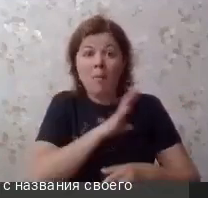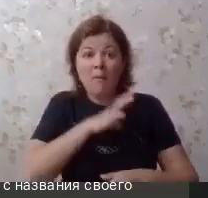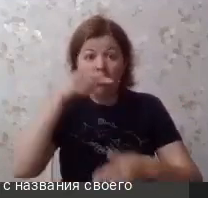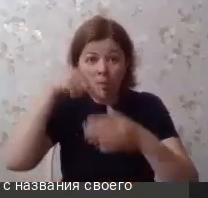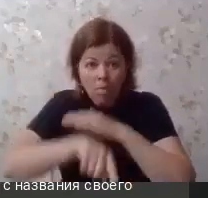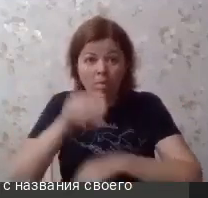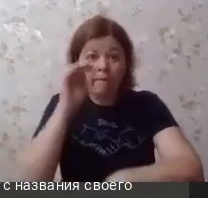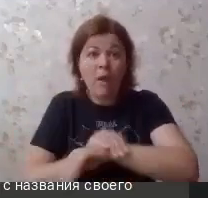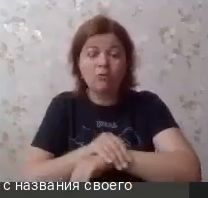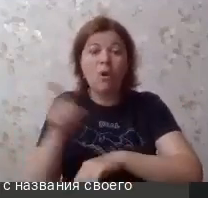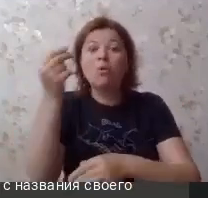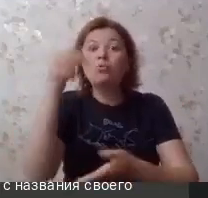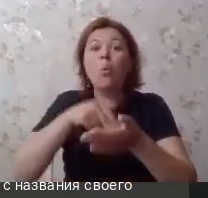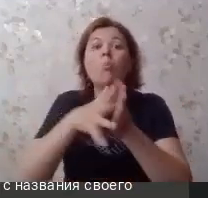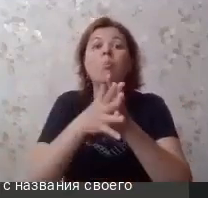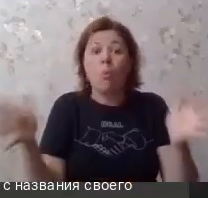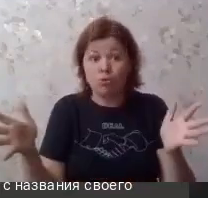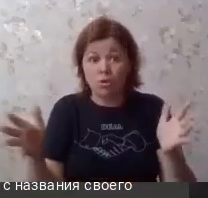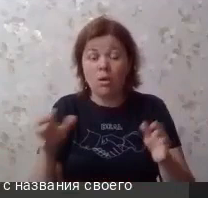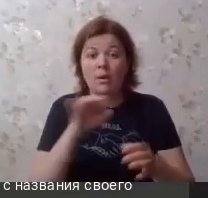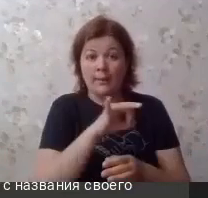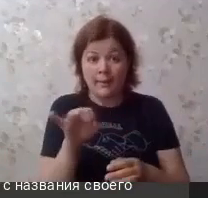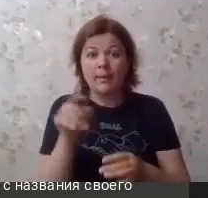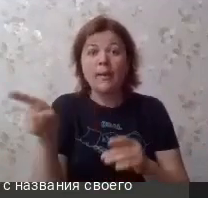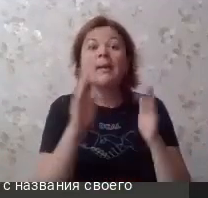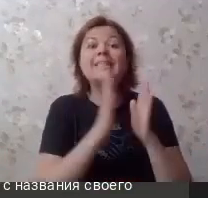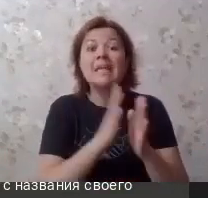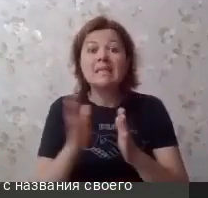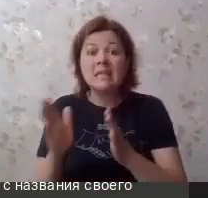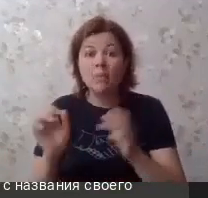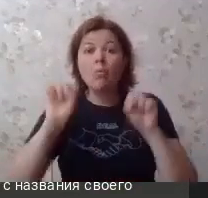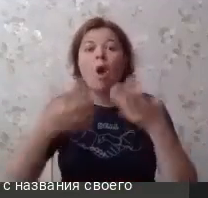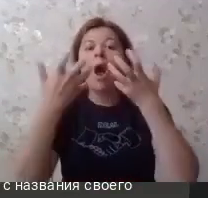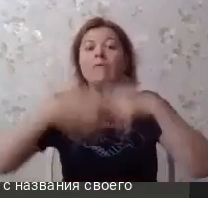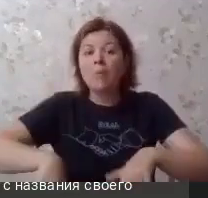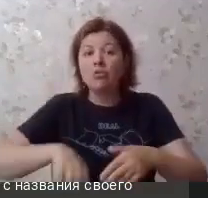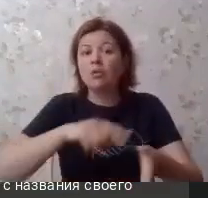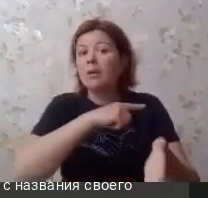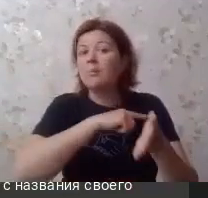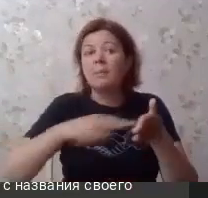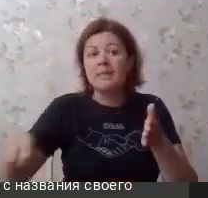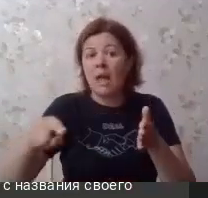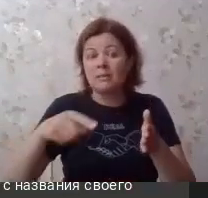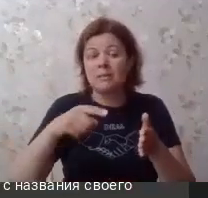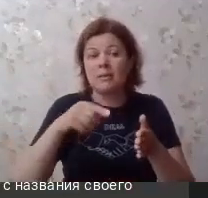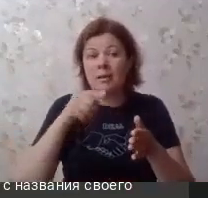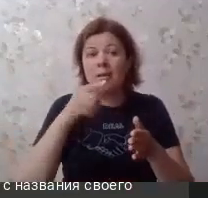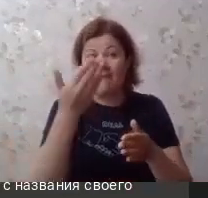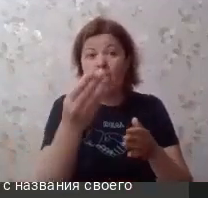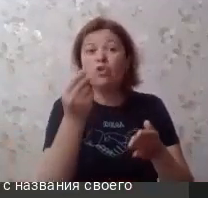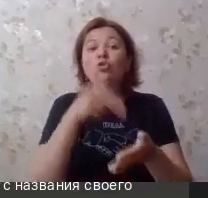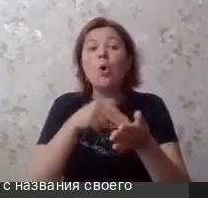окажется дороже, и система, скорее всего, автоматически спишет и сначала сертификат, а